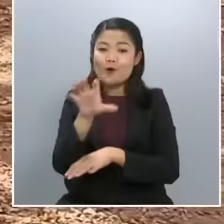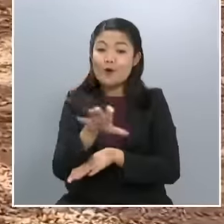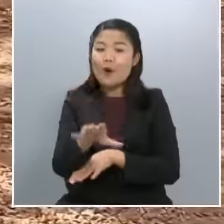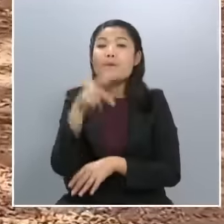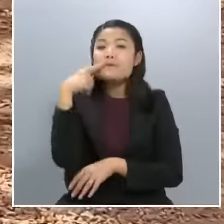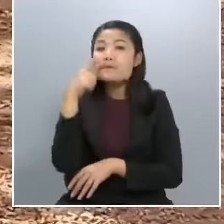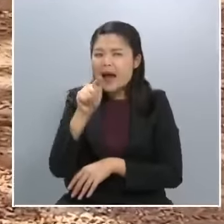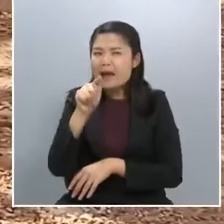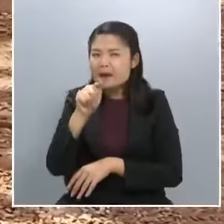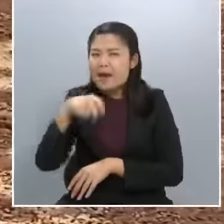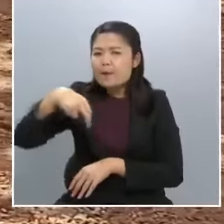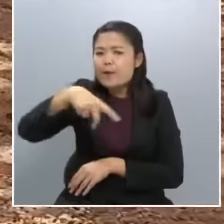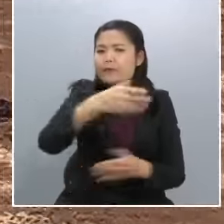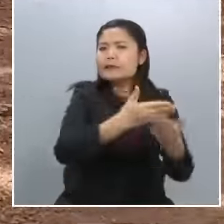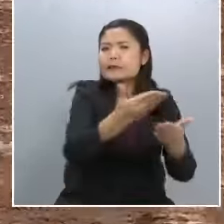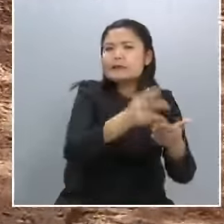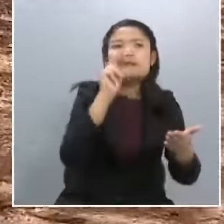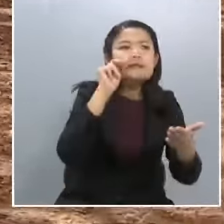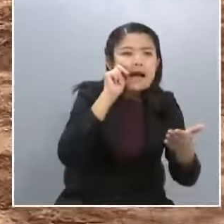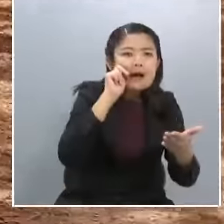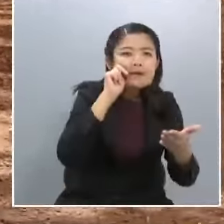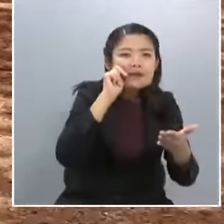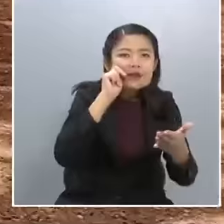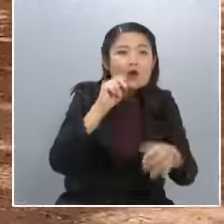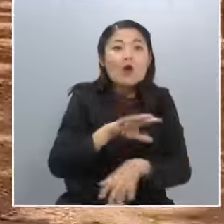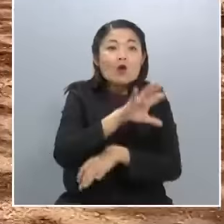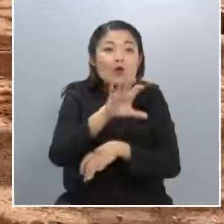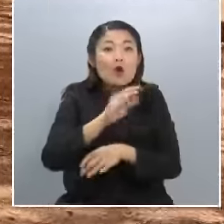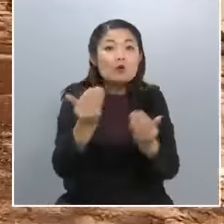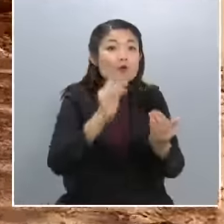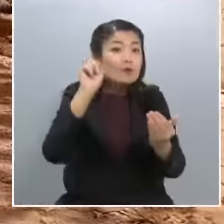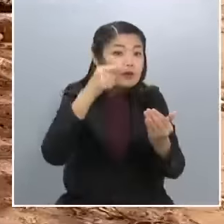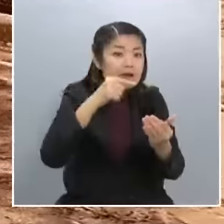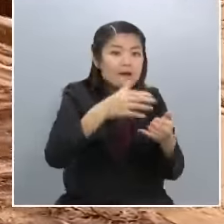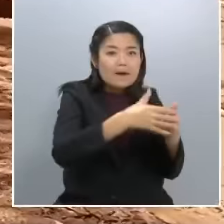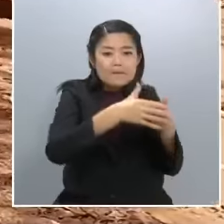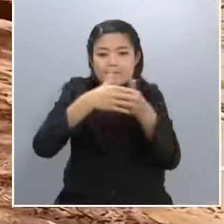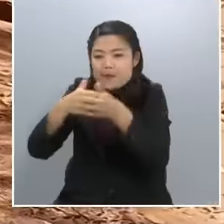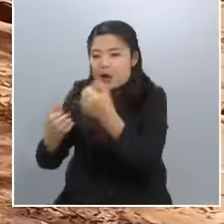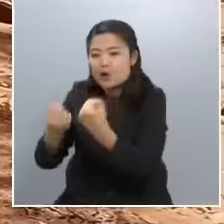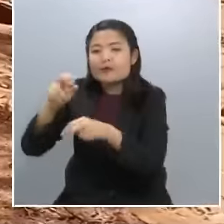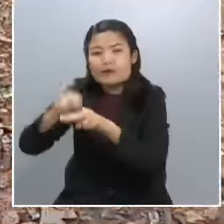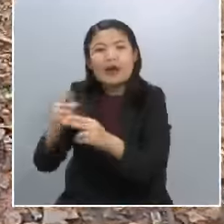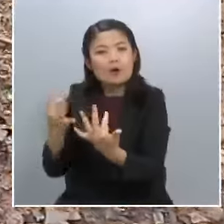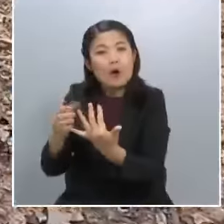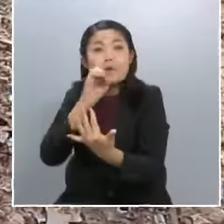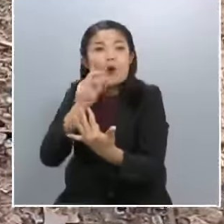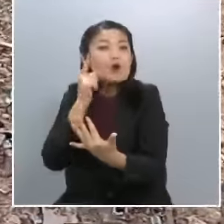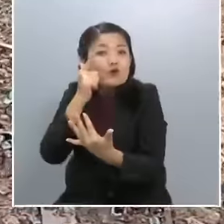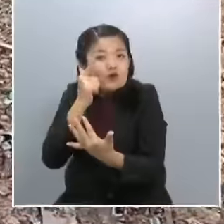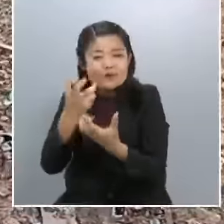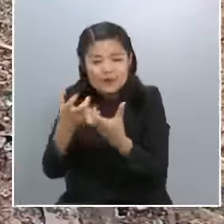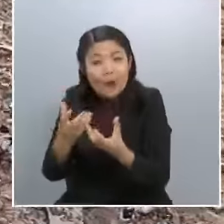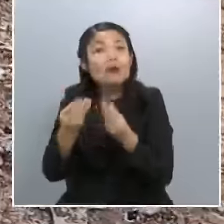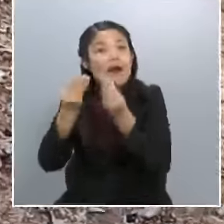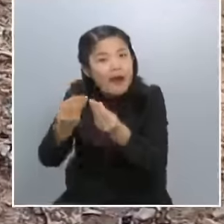ฮะเดินไปซื้อน้ำแล้วล่อลวงลูกสาวของตนเองเนี่ยไปนั่งรอบนรถแล้วบอกว่าลุงเนี่ยมีของจะเซอร์ไพรส์